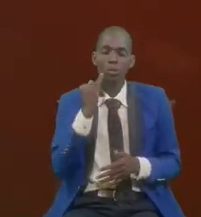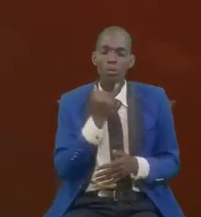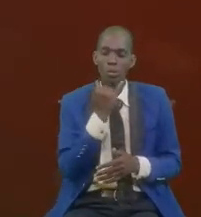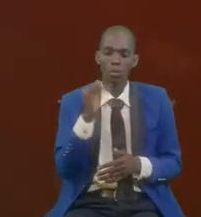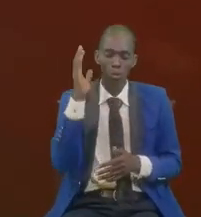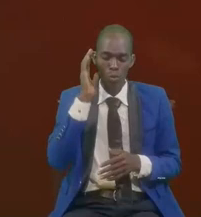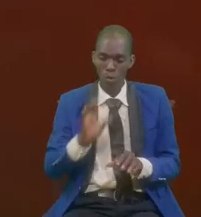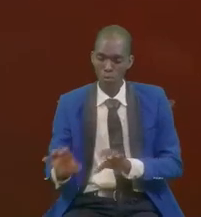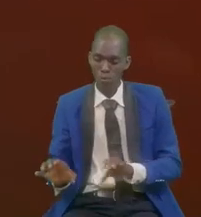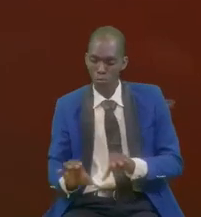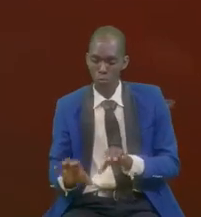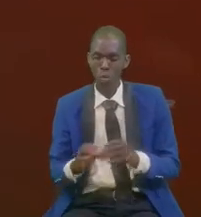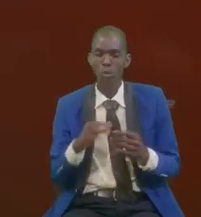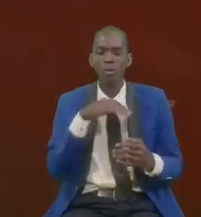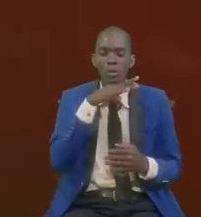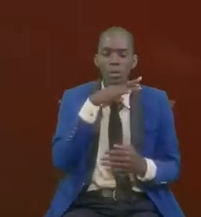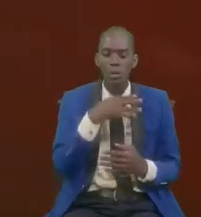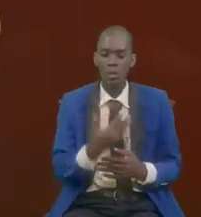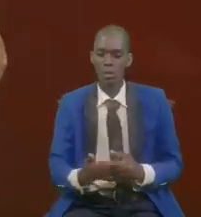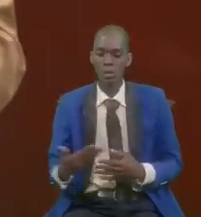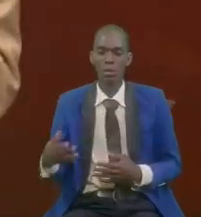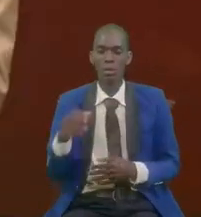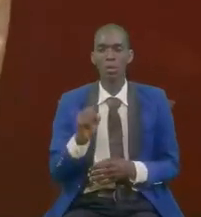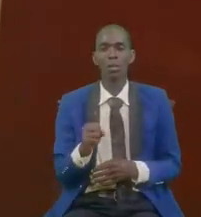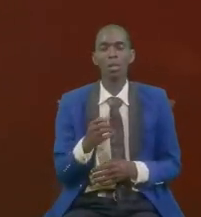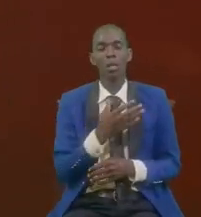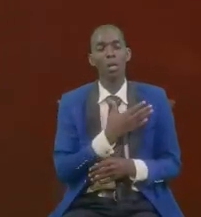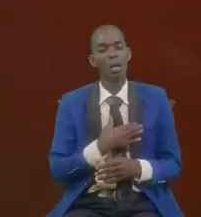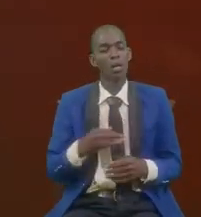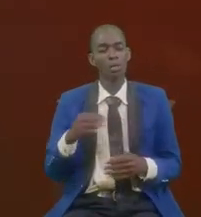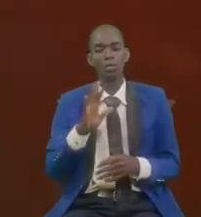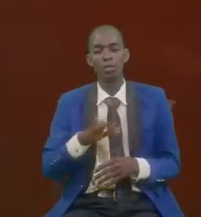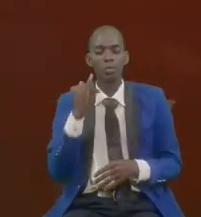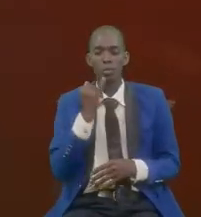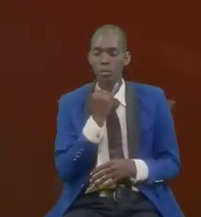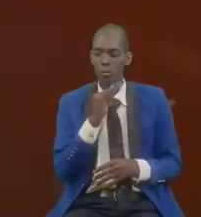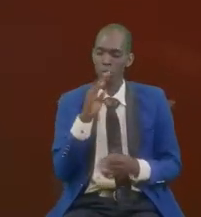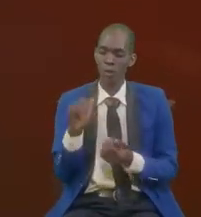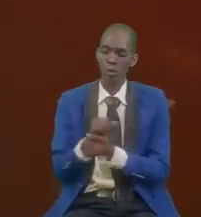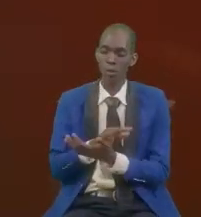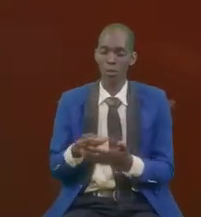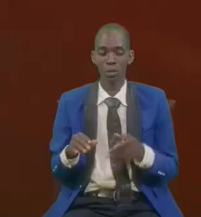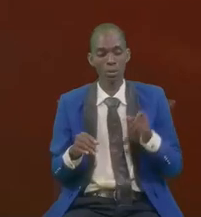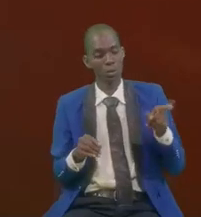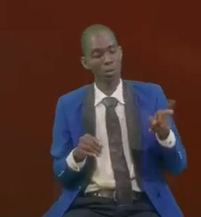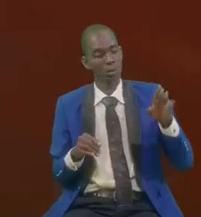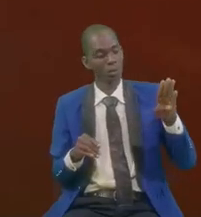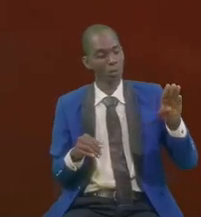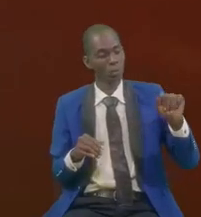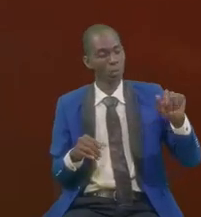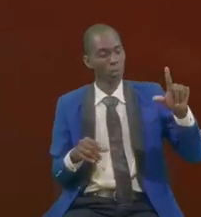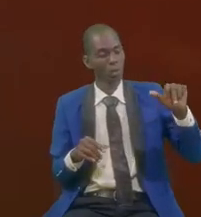commettent l'immoralité et qu'ils périssent. Balaam a prophétisé,